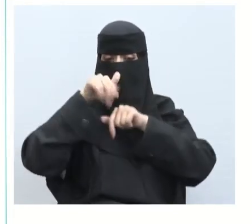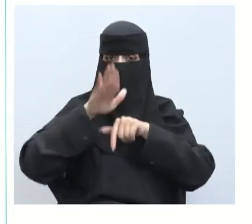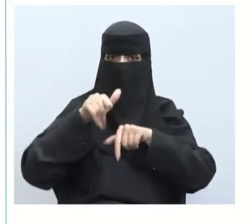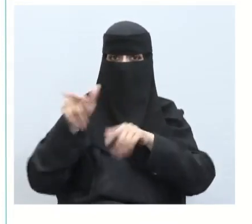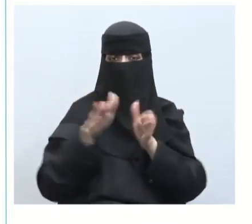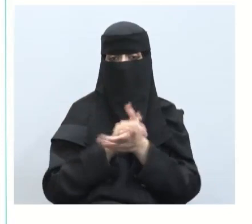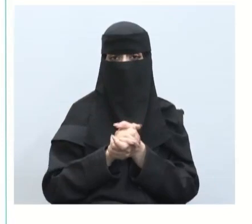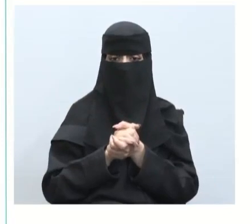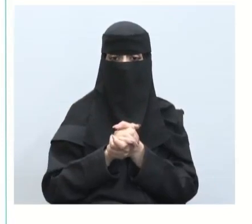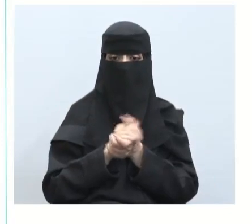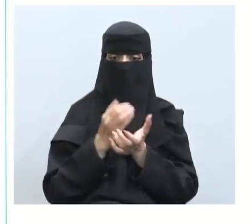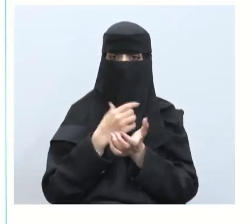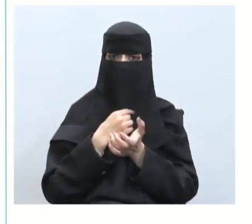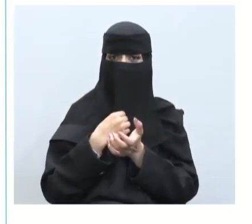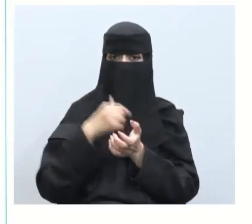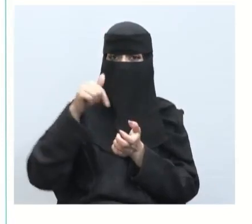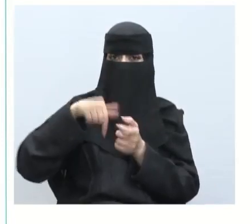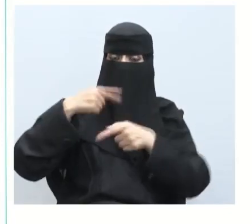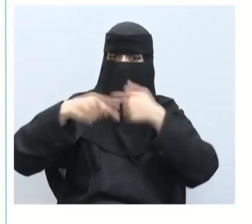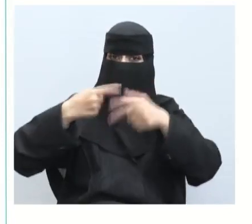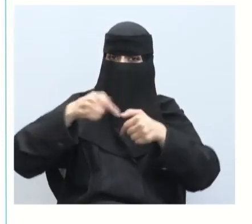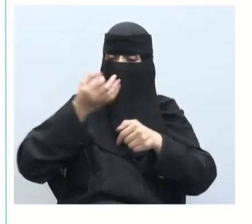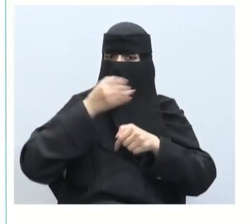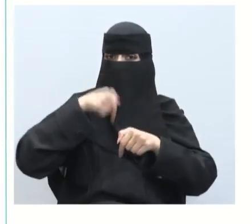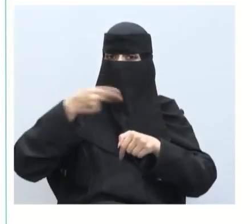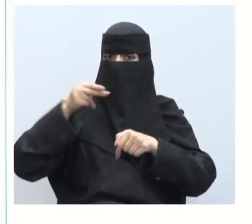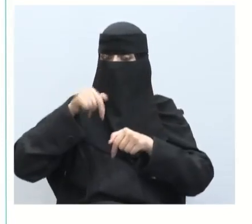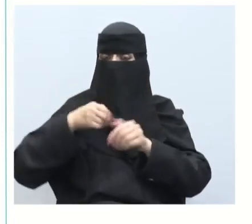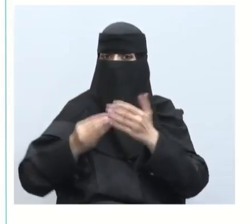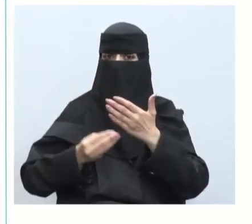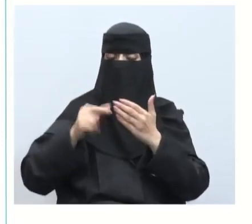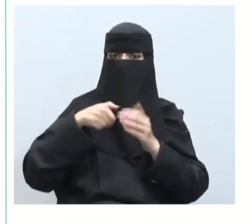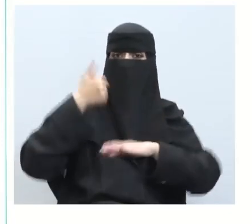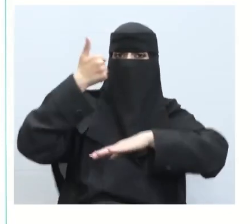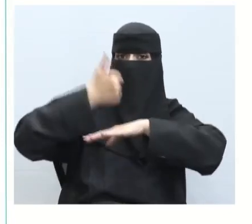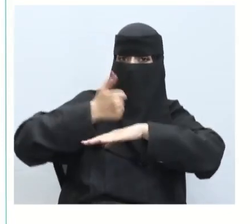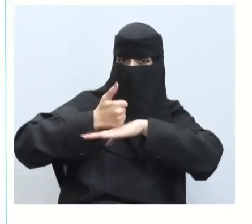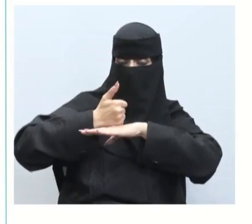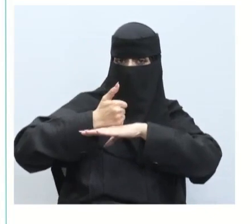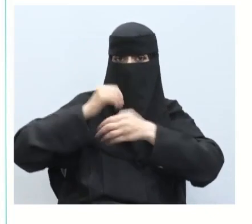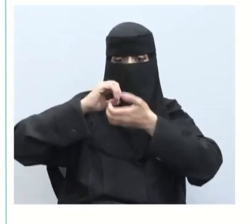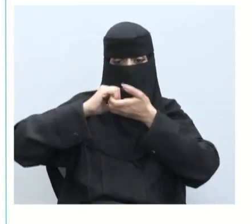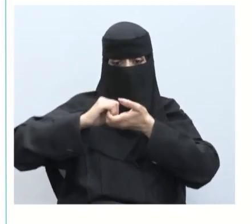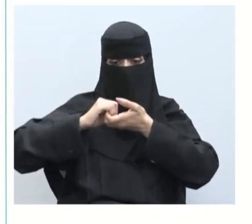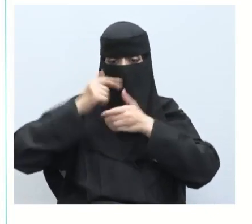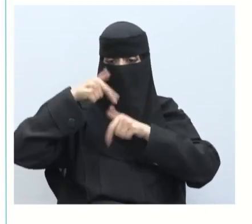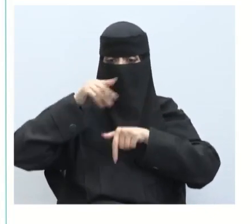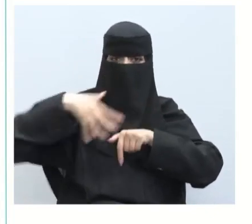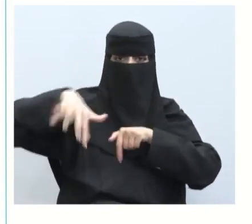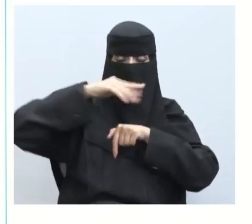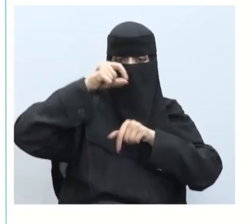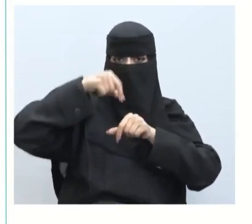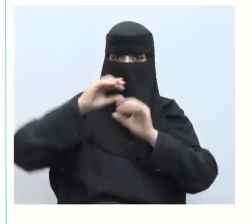وجود اليوم نستكمل الحديث سنتحدث عن المبادئ المتفق عليها للاداره وباذن الله